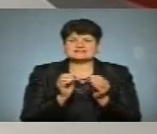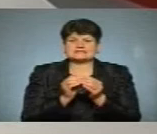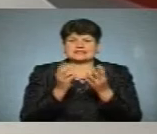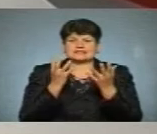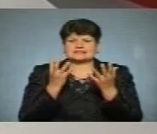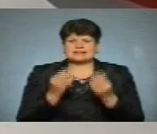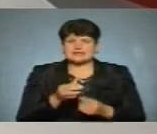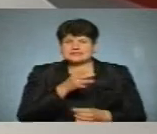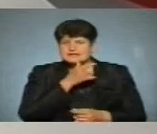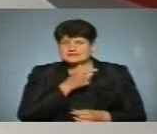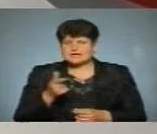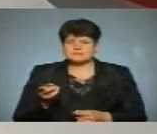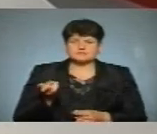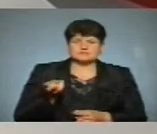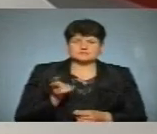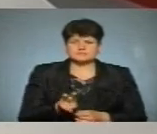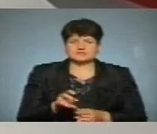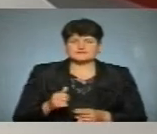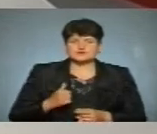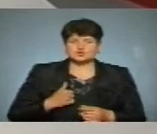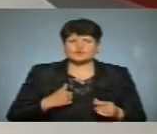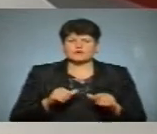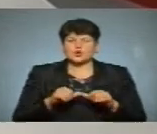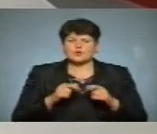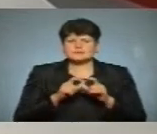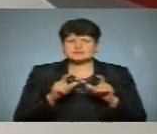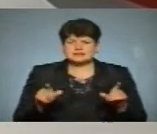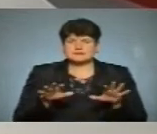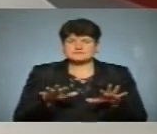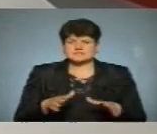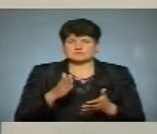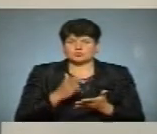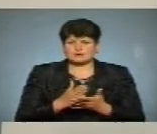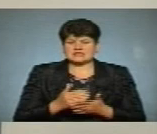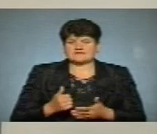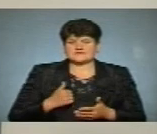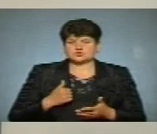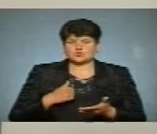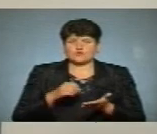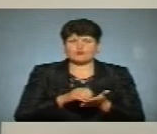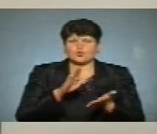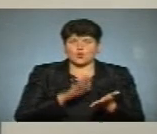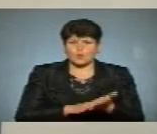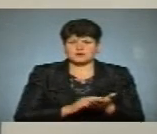термін з'явитися до військового комісаріату по місцю перебування на військовому обліку.